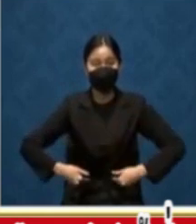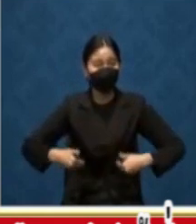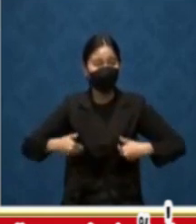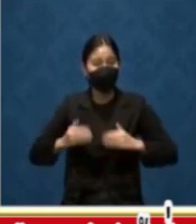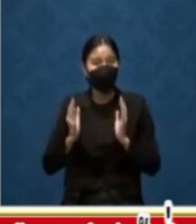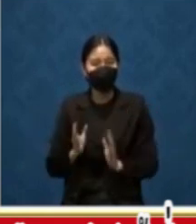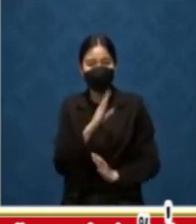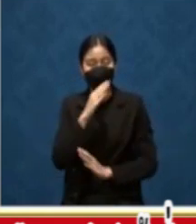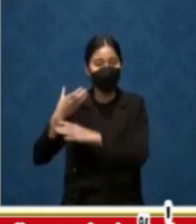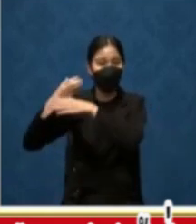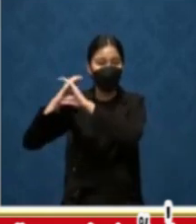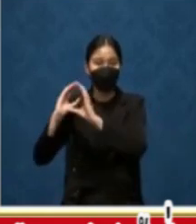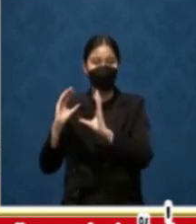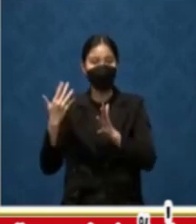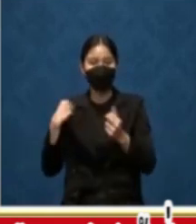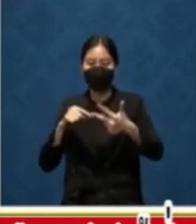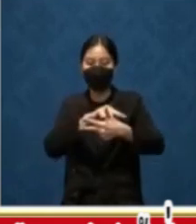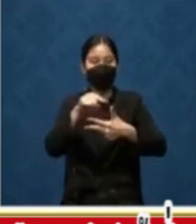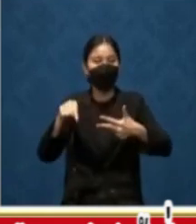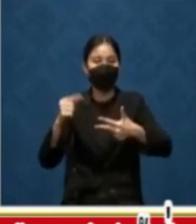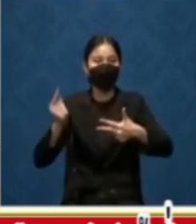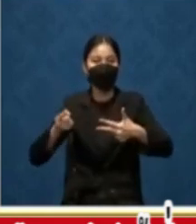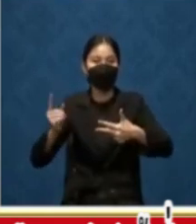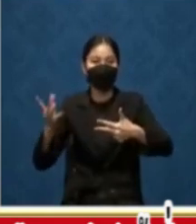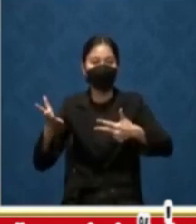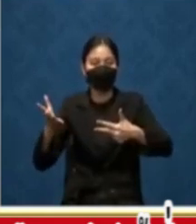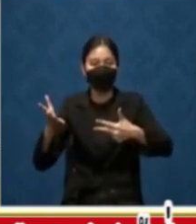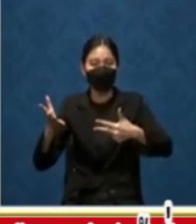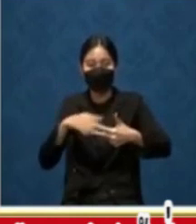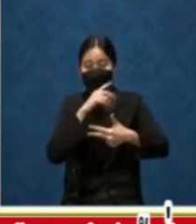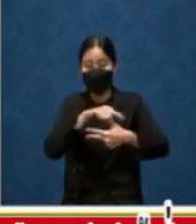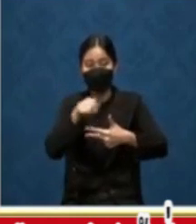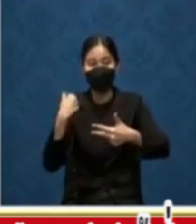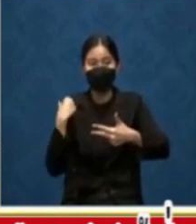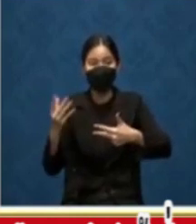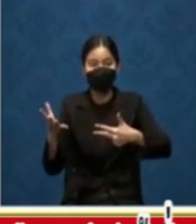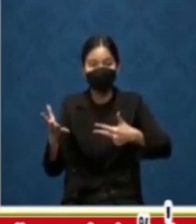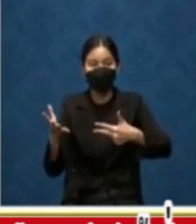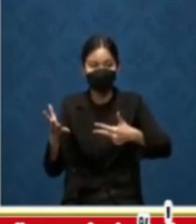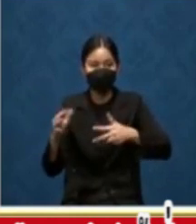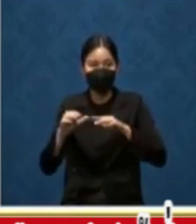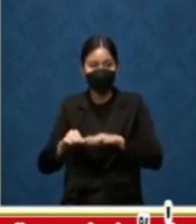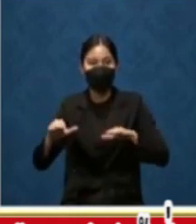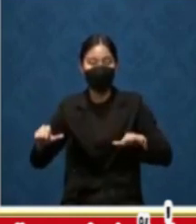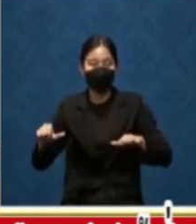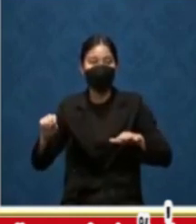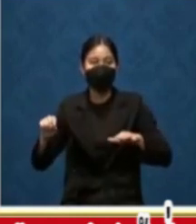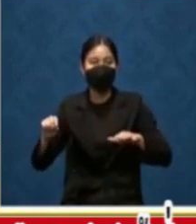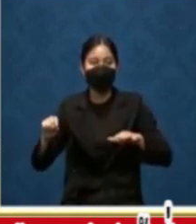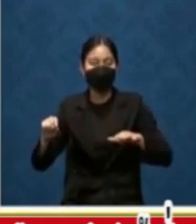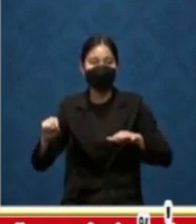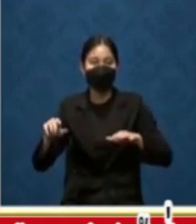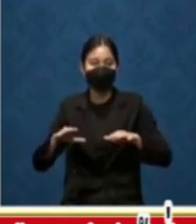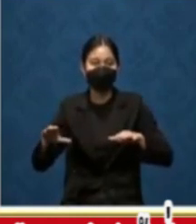คุณไม่ทบทวนเรื่องนี้3ข้อไม่เกิดถ้า 3ข้อไม่เกิดเด็กก็